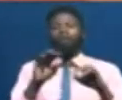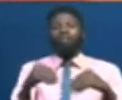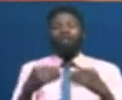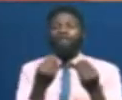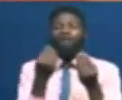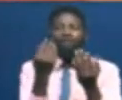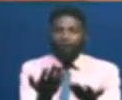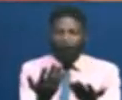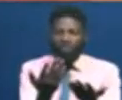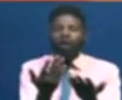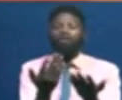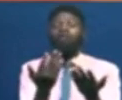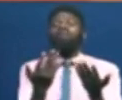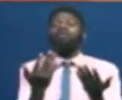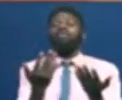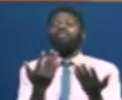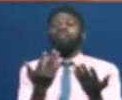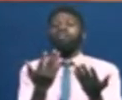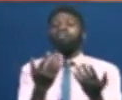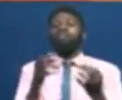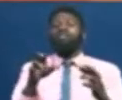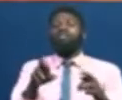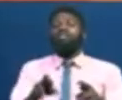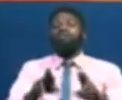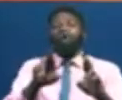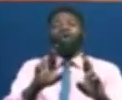usalama barabarani. Na lile jambo